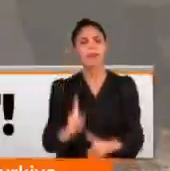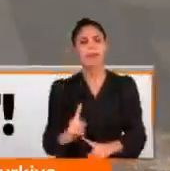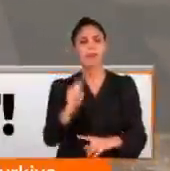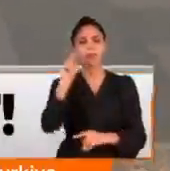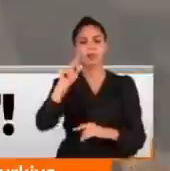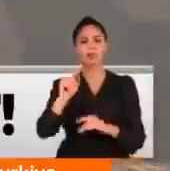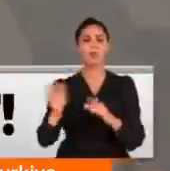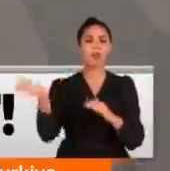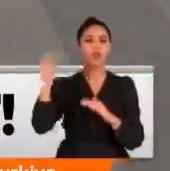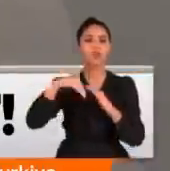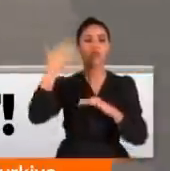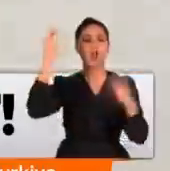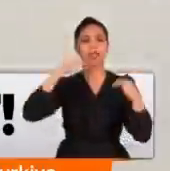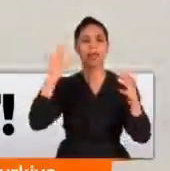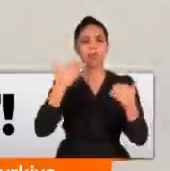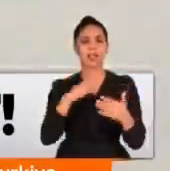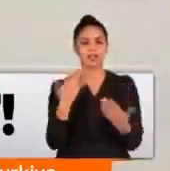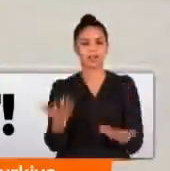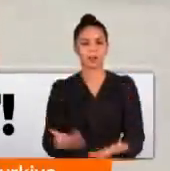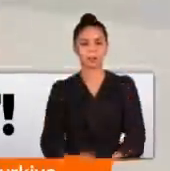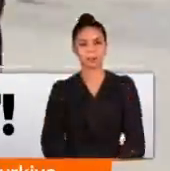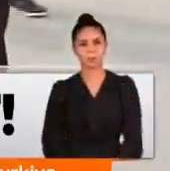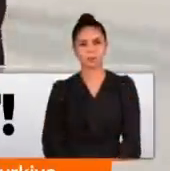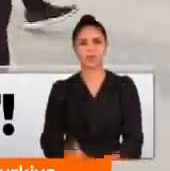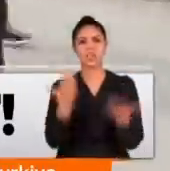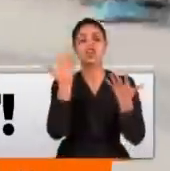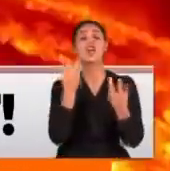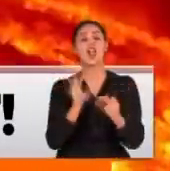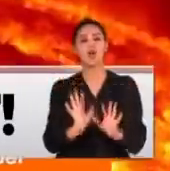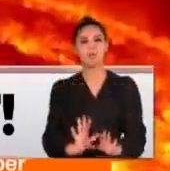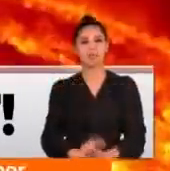beraberinde ise yağışlar gelecek. Öldük abi. Öyle. İnşallah çıkmaz öyle bir şey.